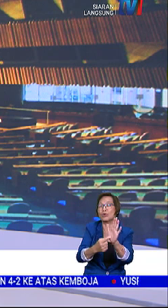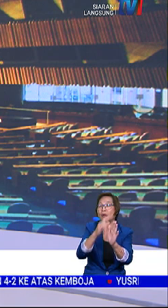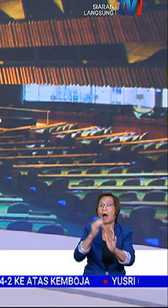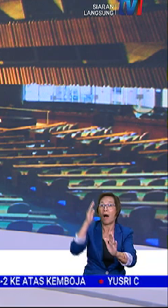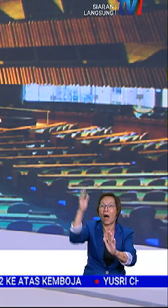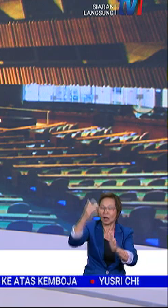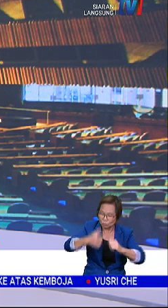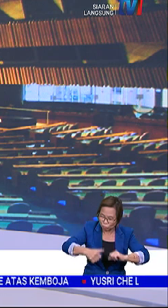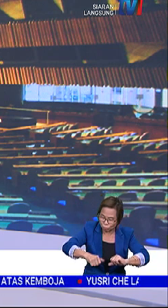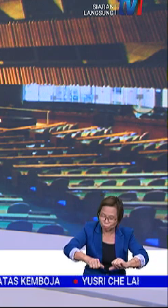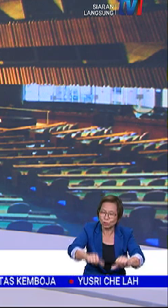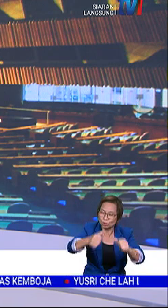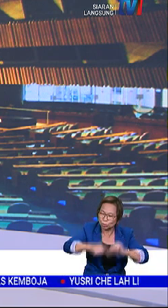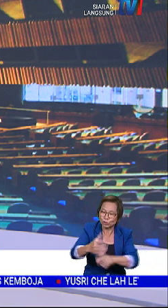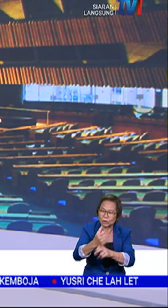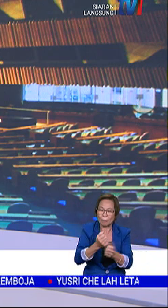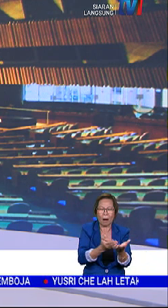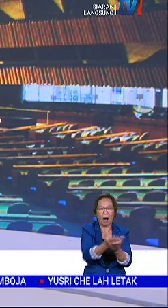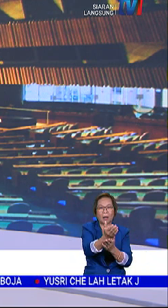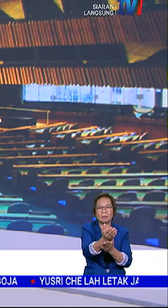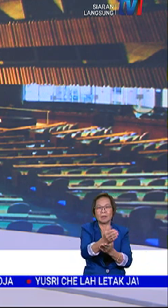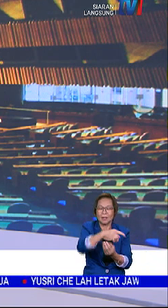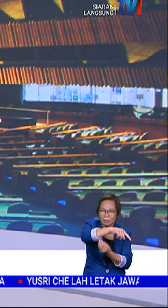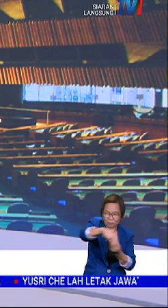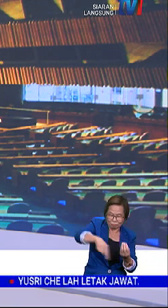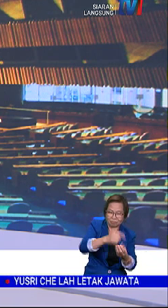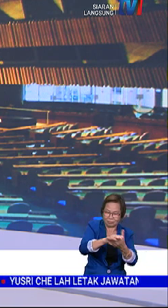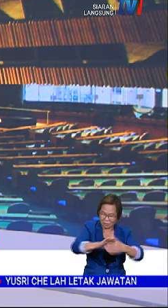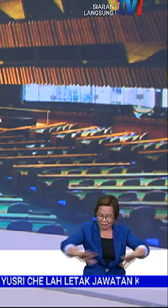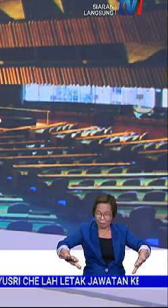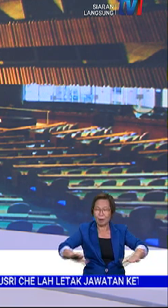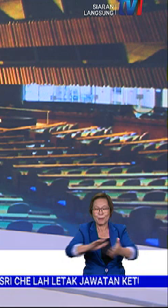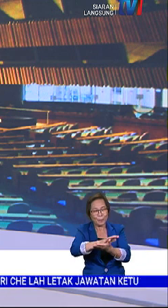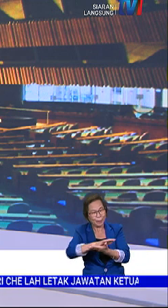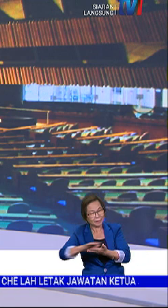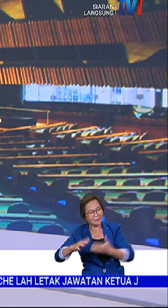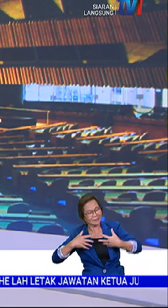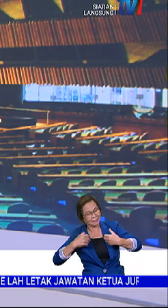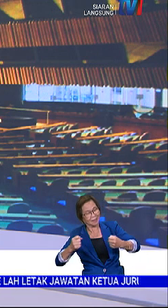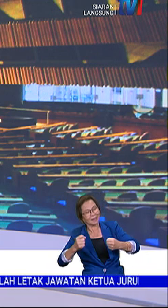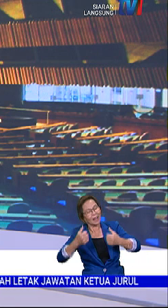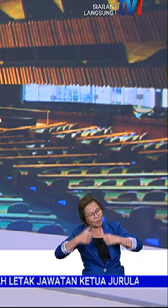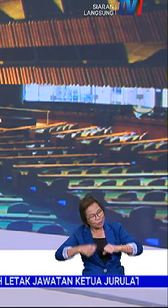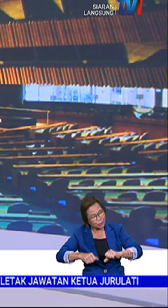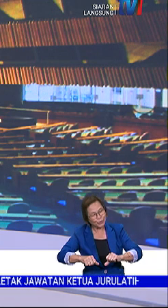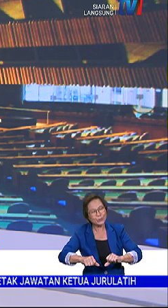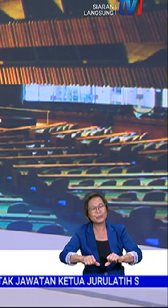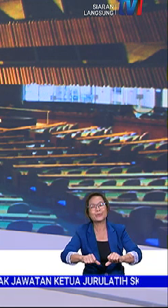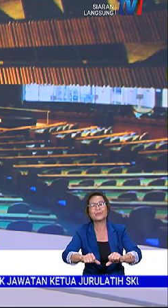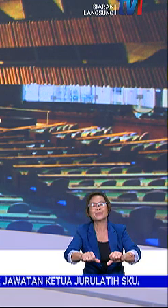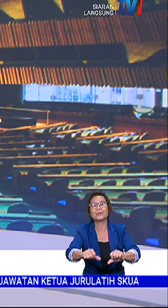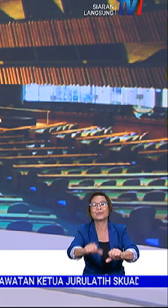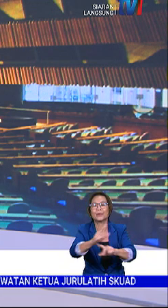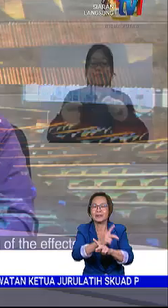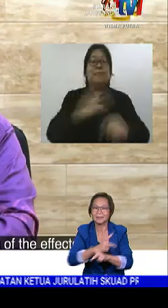akan meneruskan usaha untuk mendapatkan hak persekitaran yang selamat, bersih, sihat dan lestari dalam peranannya itu.